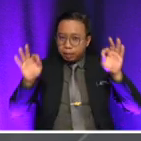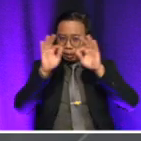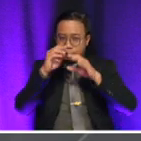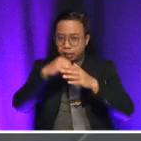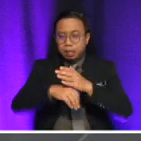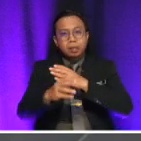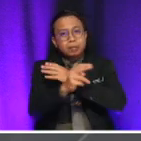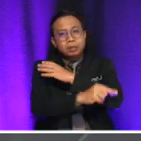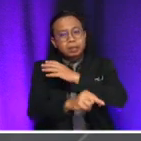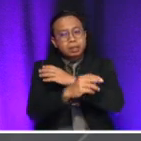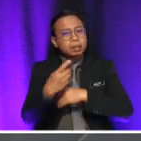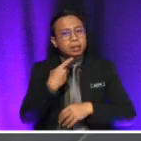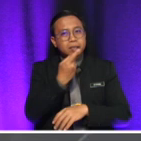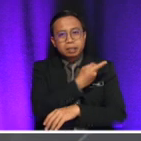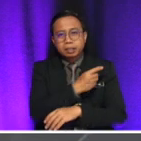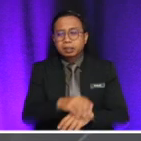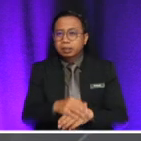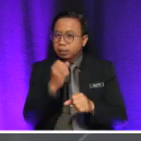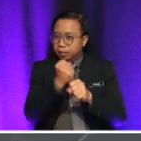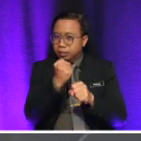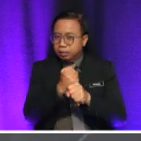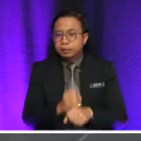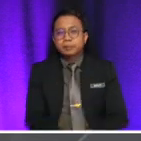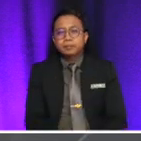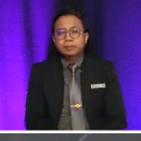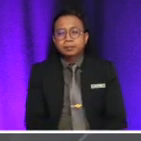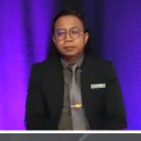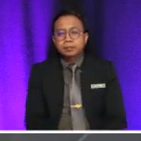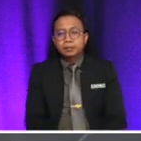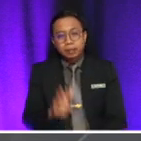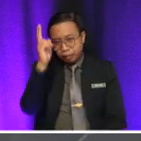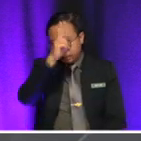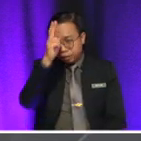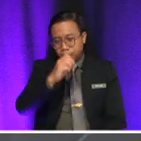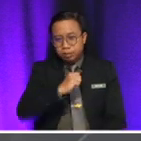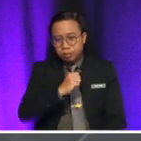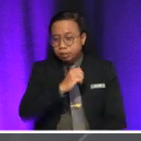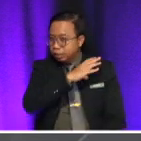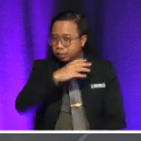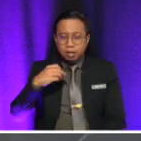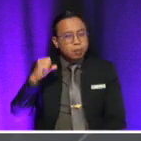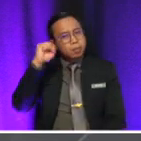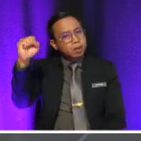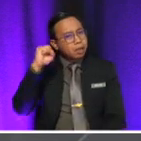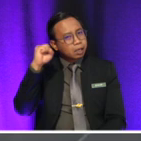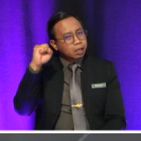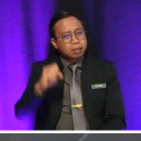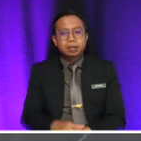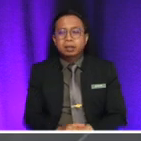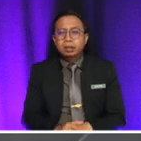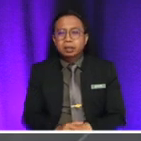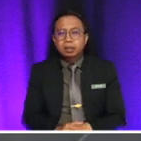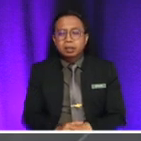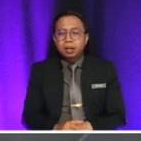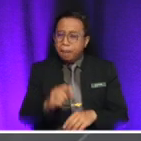negara kita mencapai status pekerjaan berkerajaan sendiri dan merdeka ketika memiliki